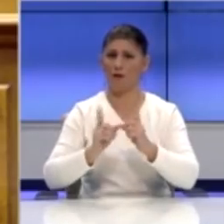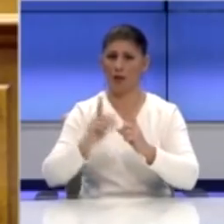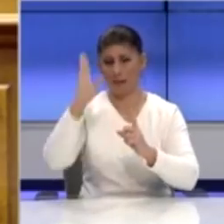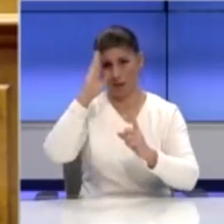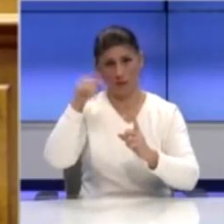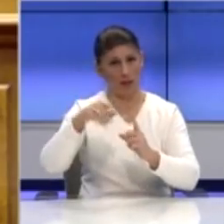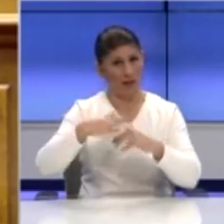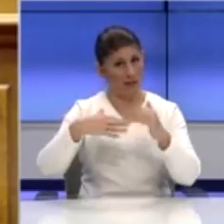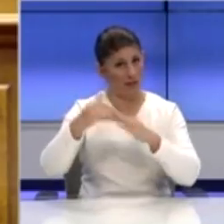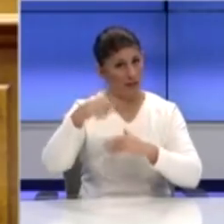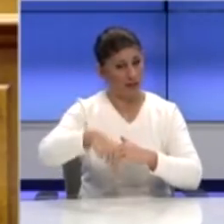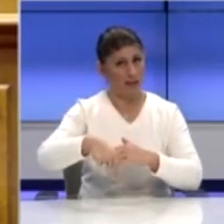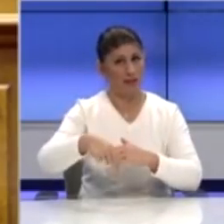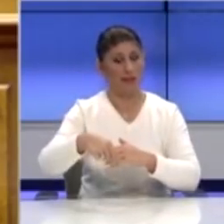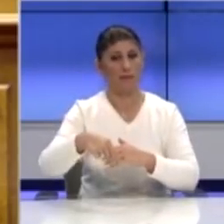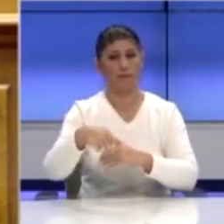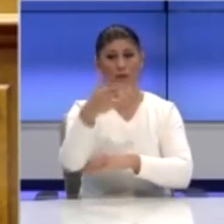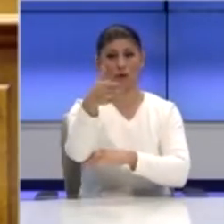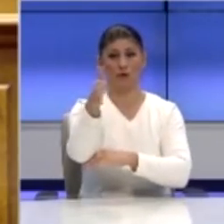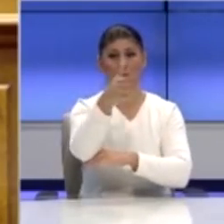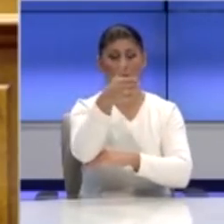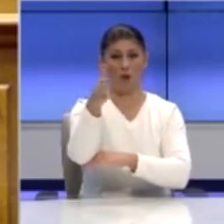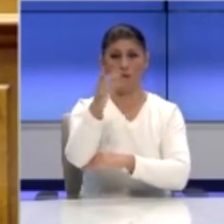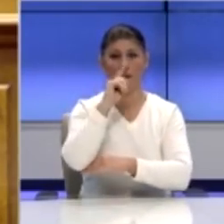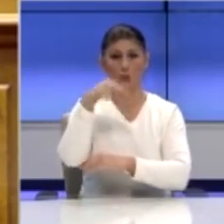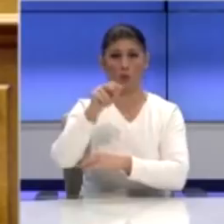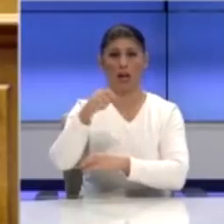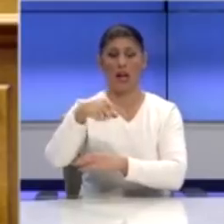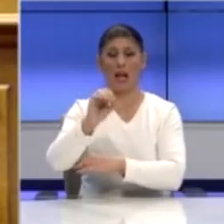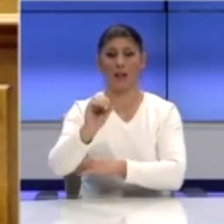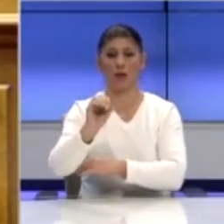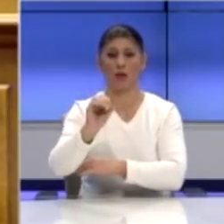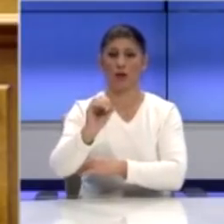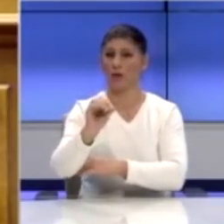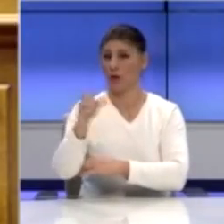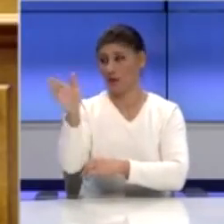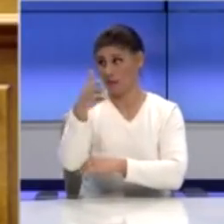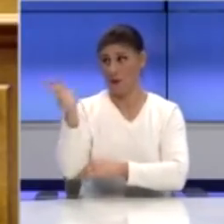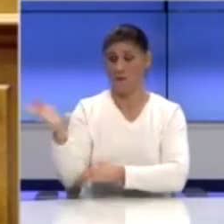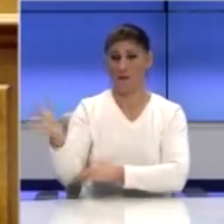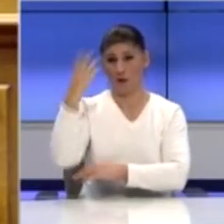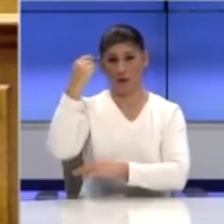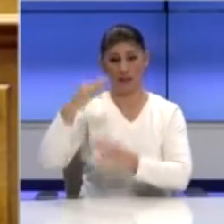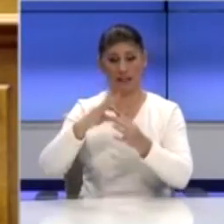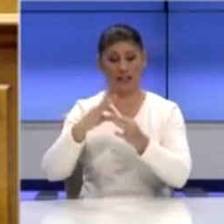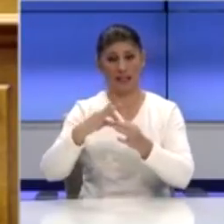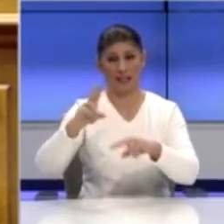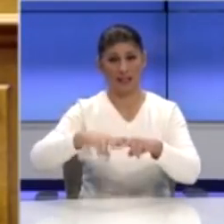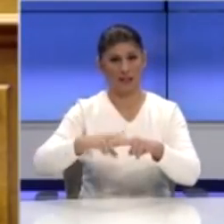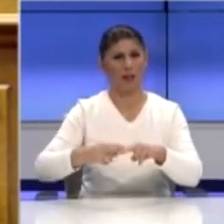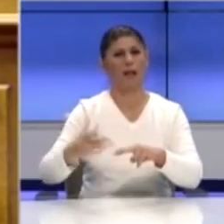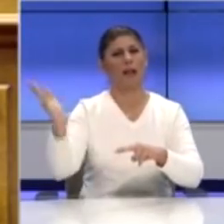εσείς χτίζετε πάνω στην πολιτική του σημεοφόρου του ΝΑΤΟ και των ΗΠΑ στην περιοχή, στη συνεργασία με το Ισραήλ και διάφορα